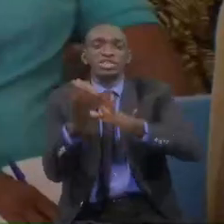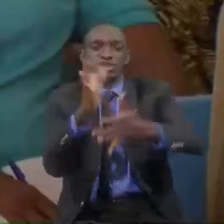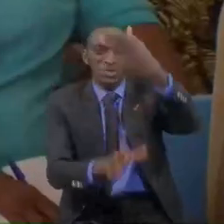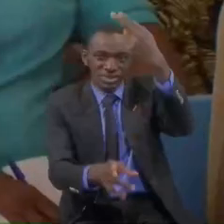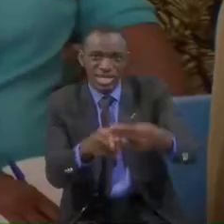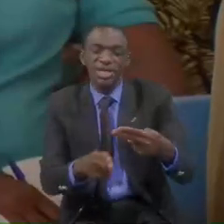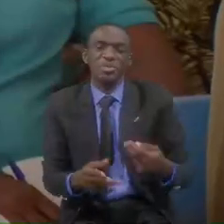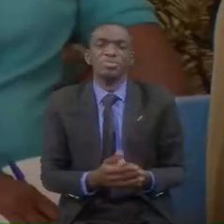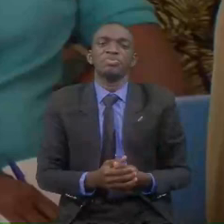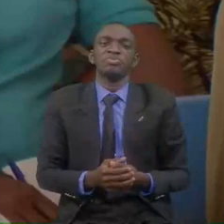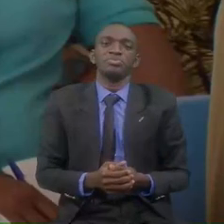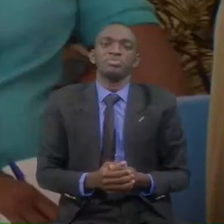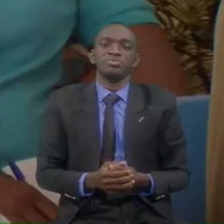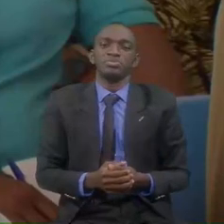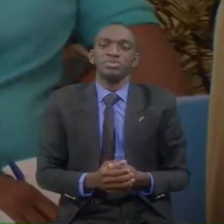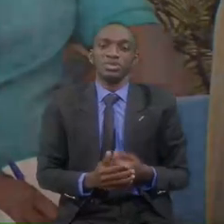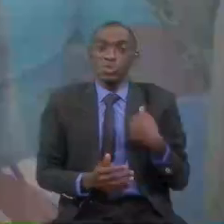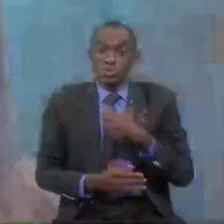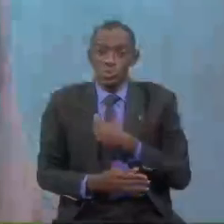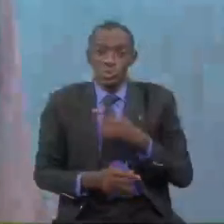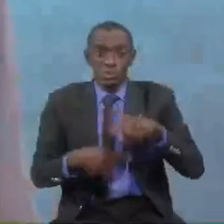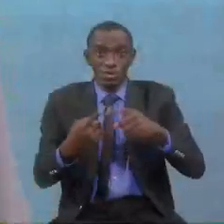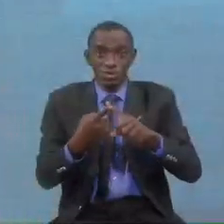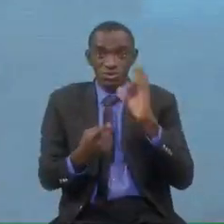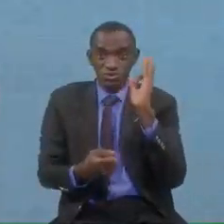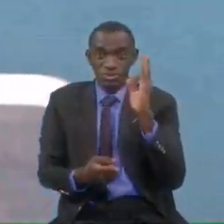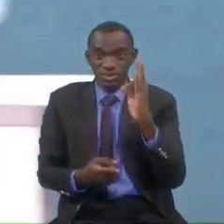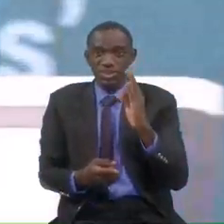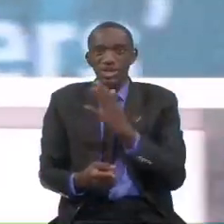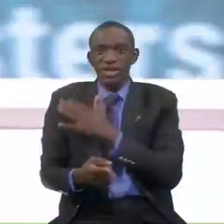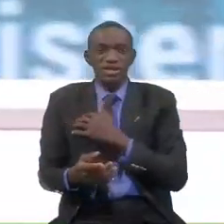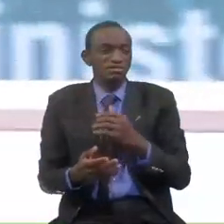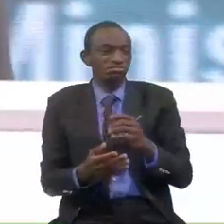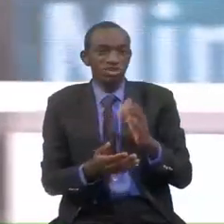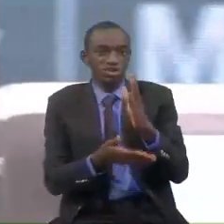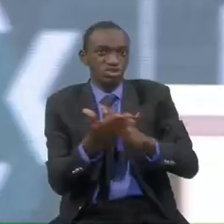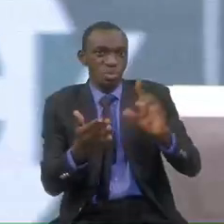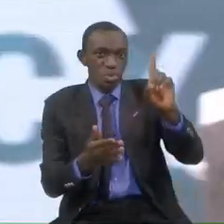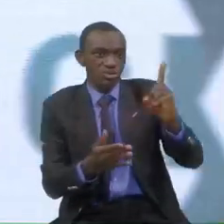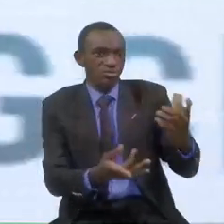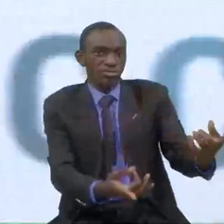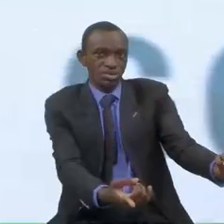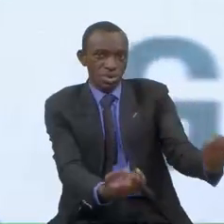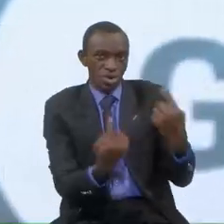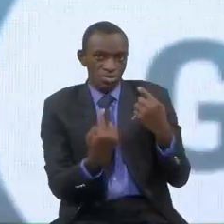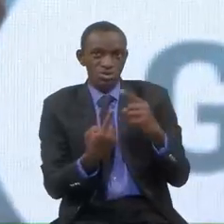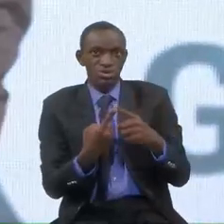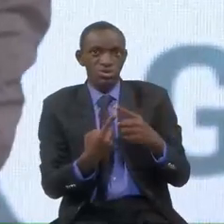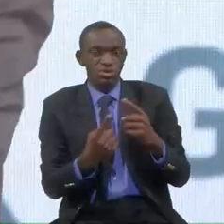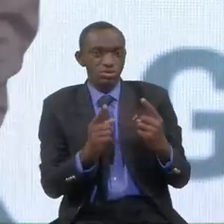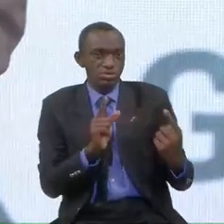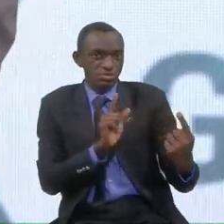de Jésus-Christ. Vous allez prêcher. Et puis quelqu'un vient à vous, et